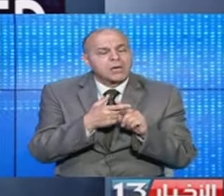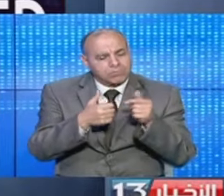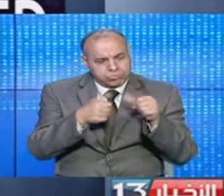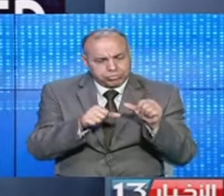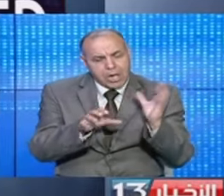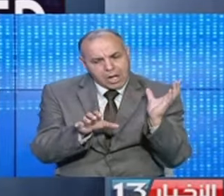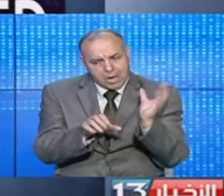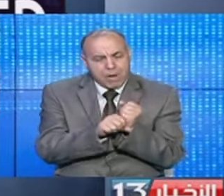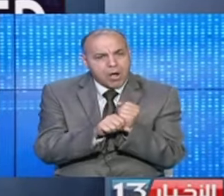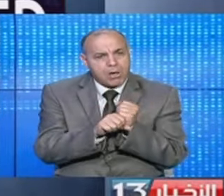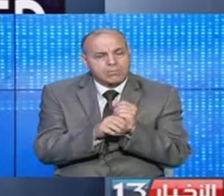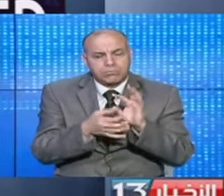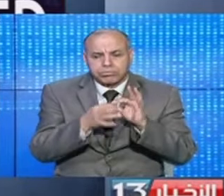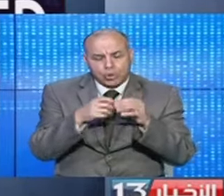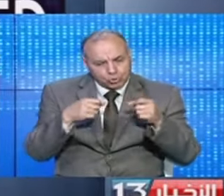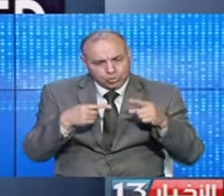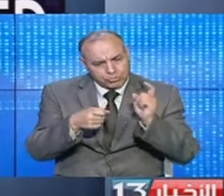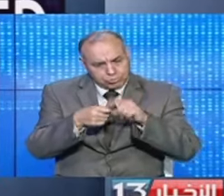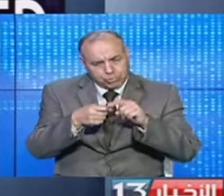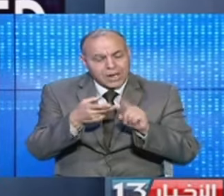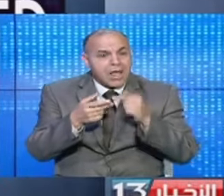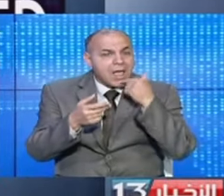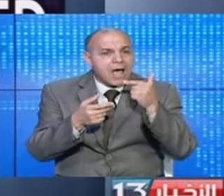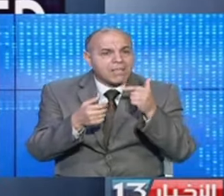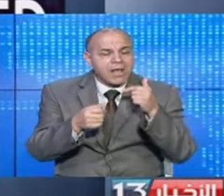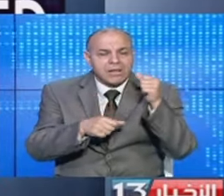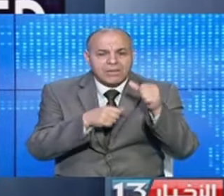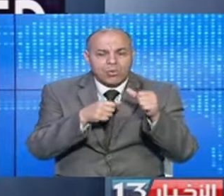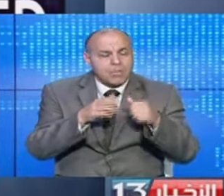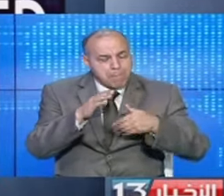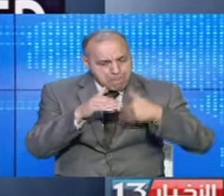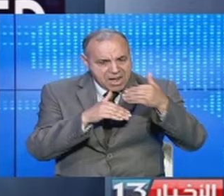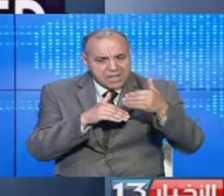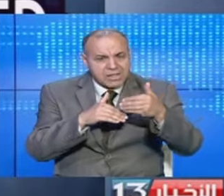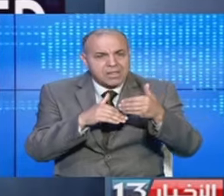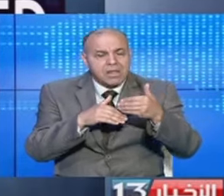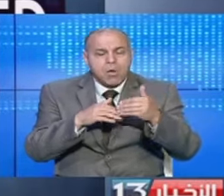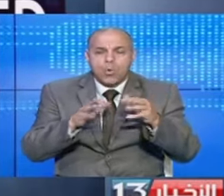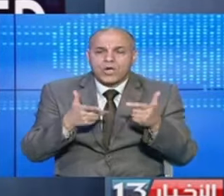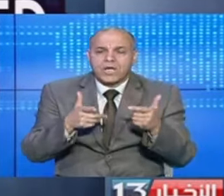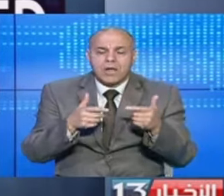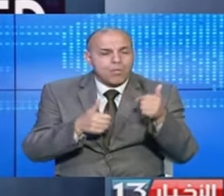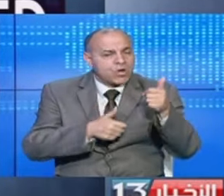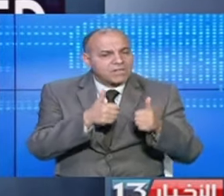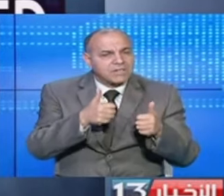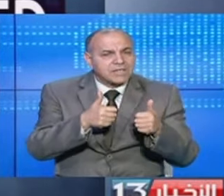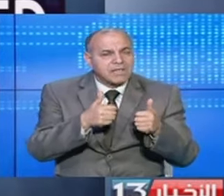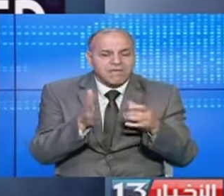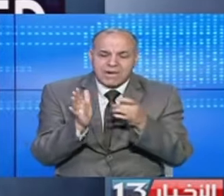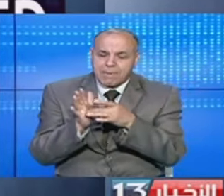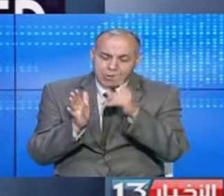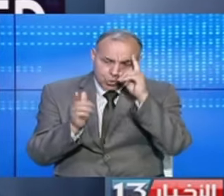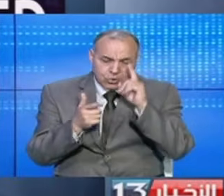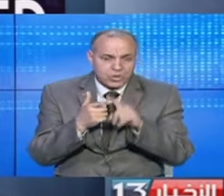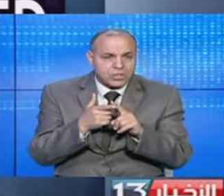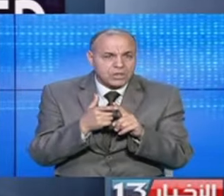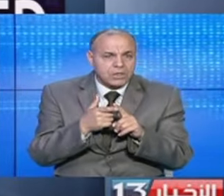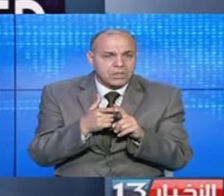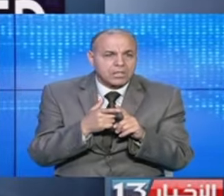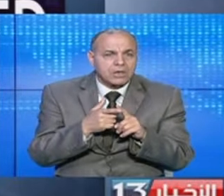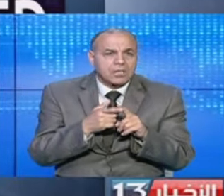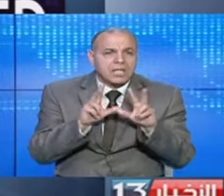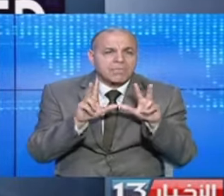ضمنوا تأهلهم للألعاب الأولمبية خلال الدورة الترشيحية المقامة منافساتها بالحمامات إلى